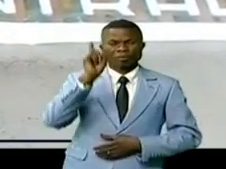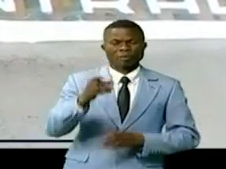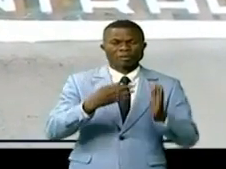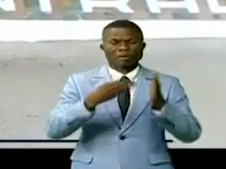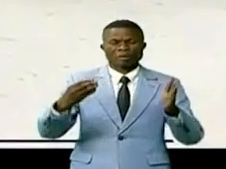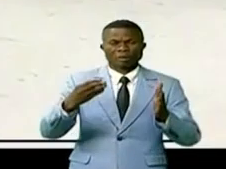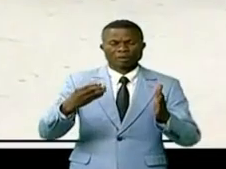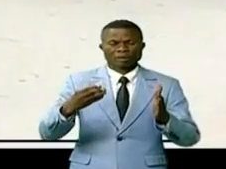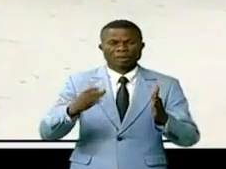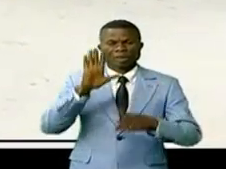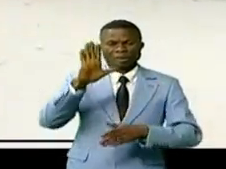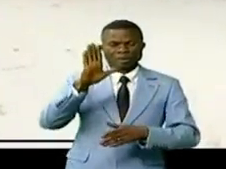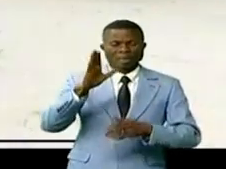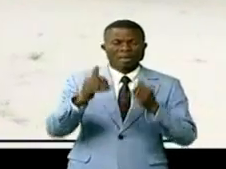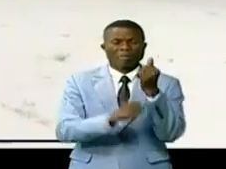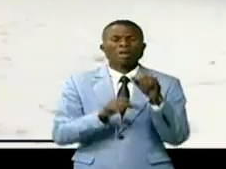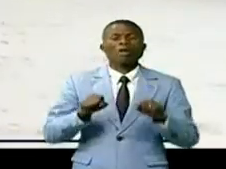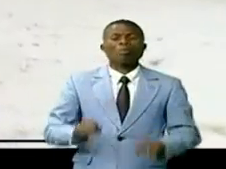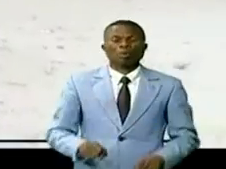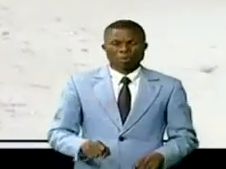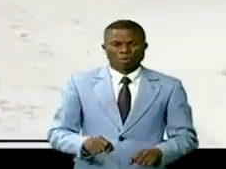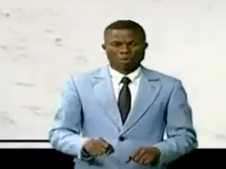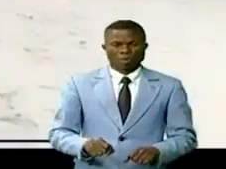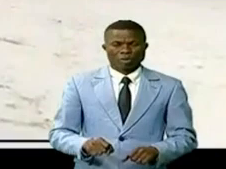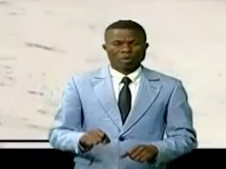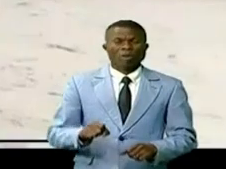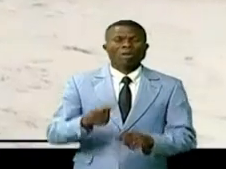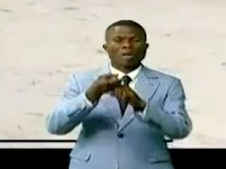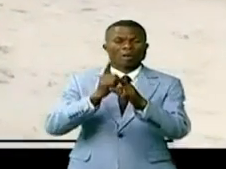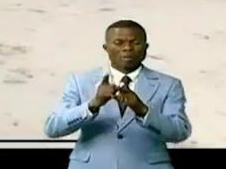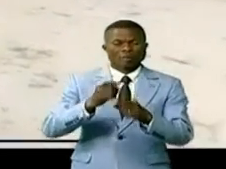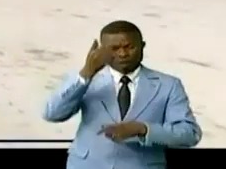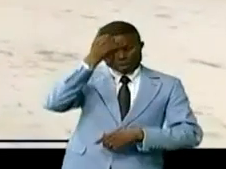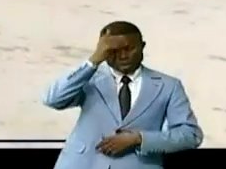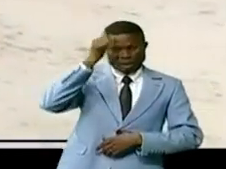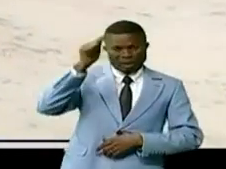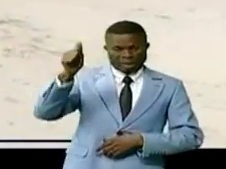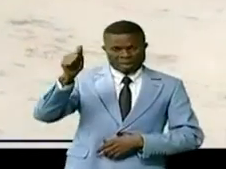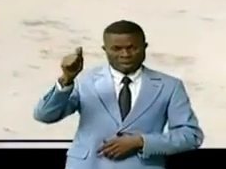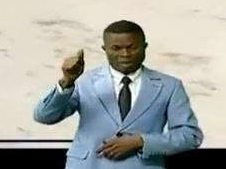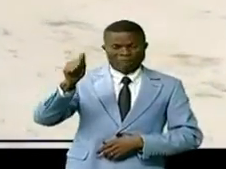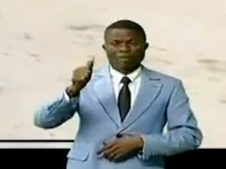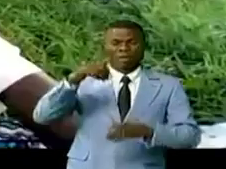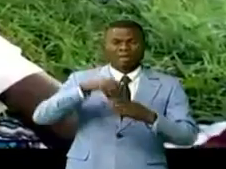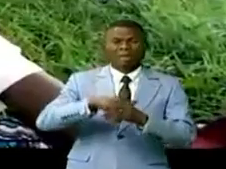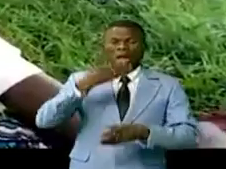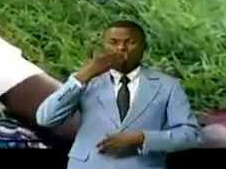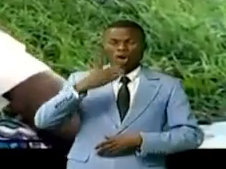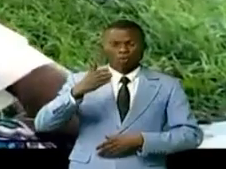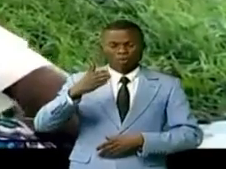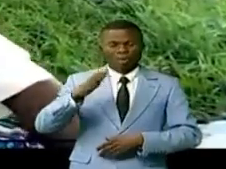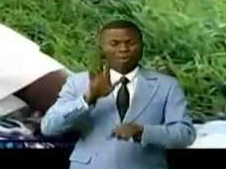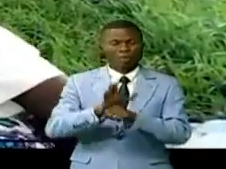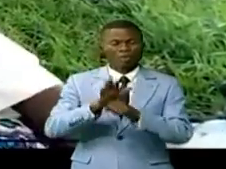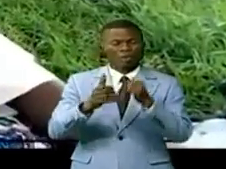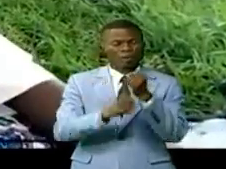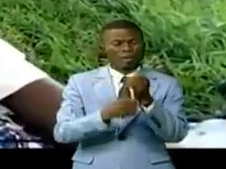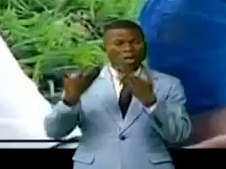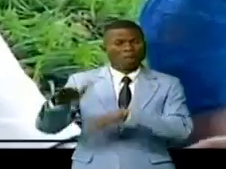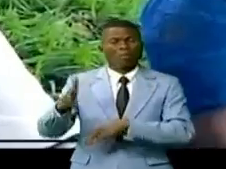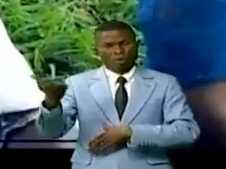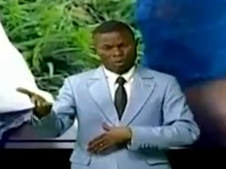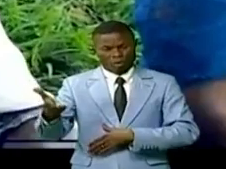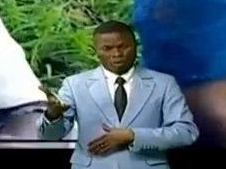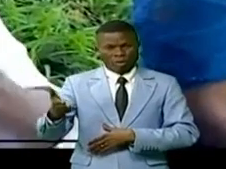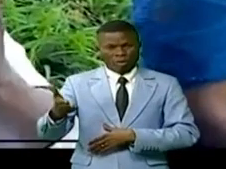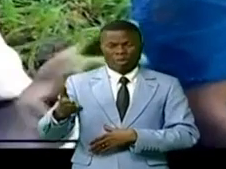195 décès enregistrés, c'est la conséquence du manque de suivi des malades hospitalisés à Idiofa. Ajouté à ce drame,